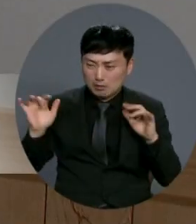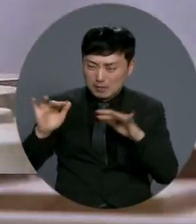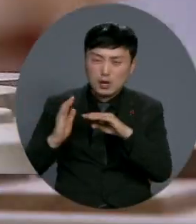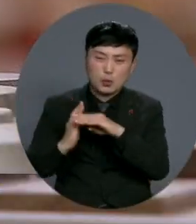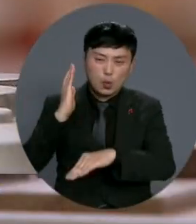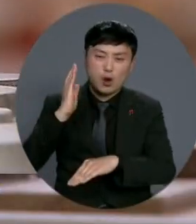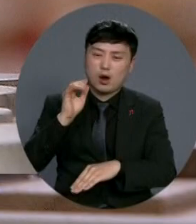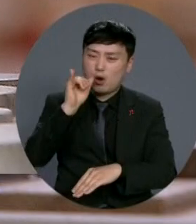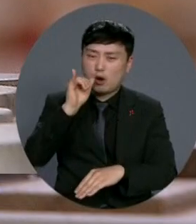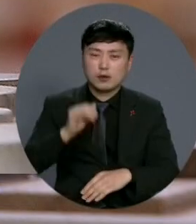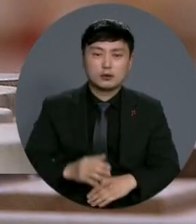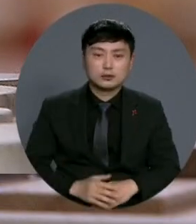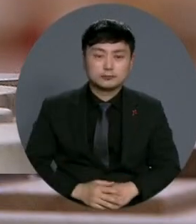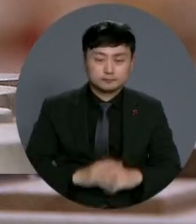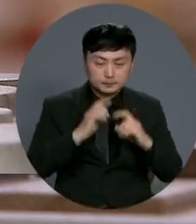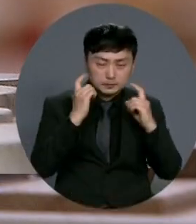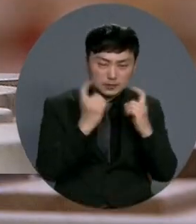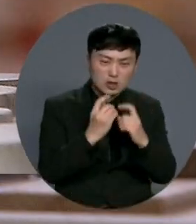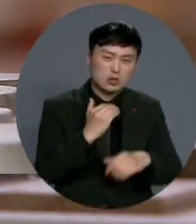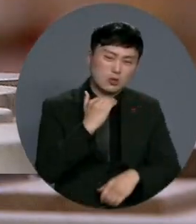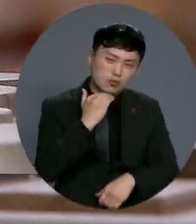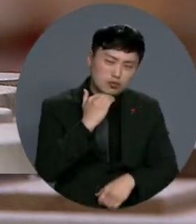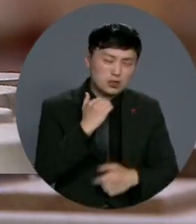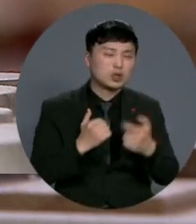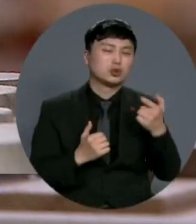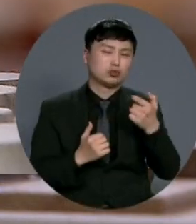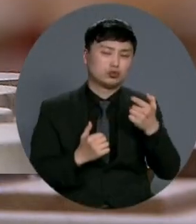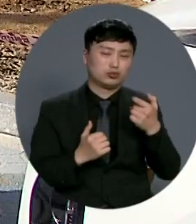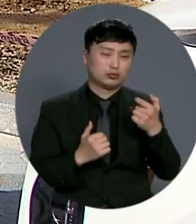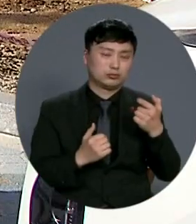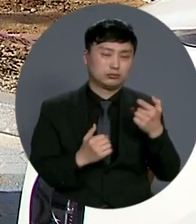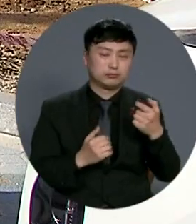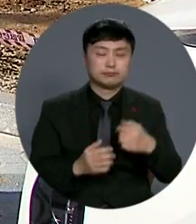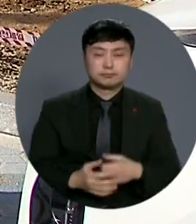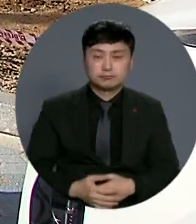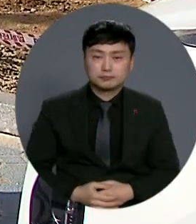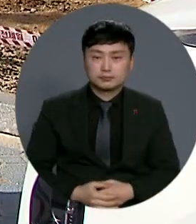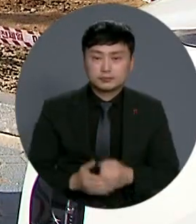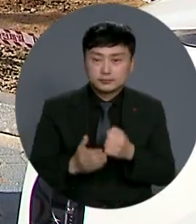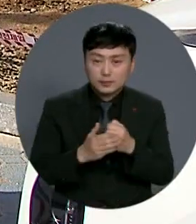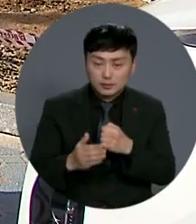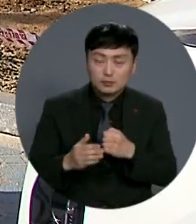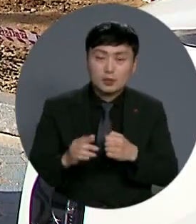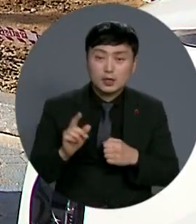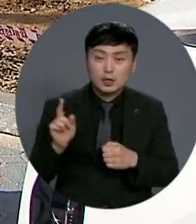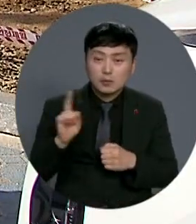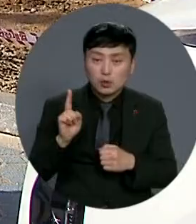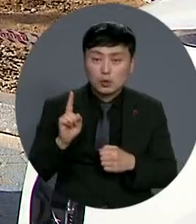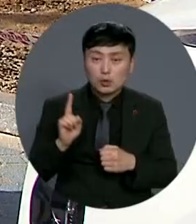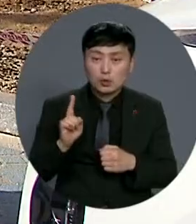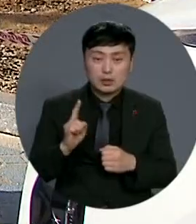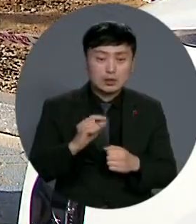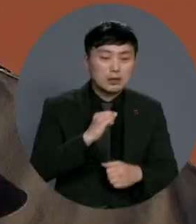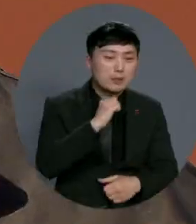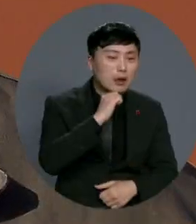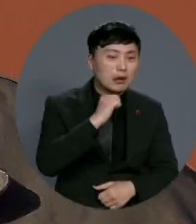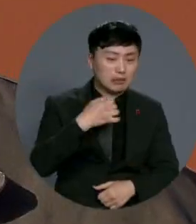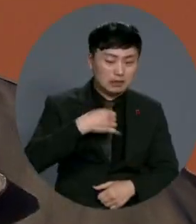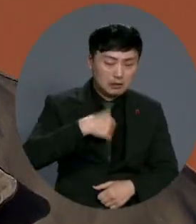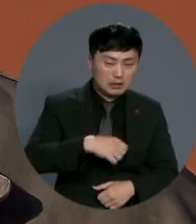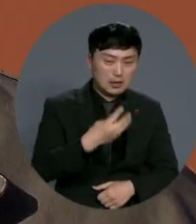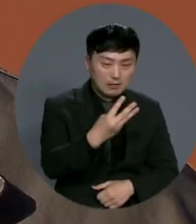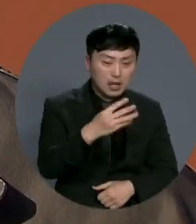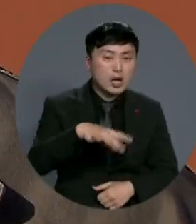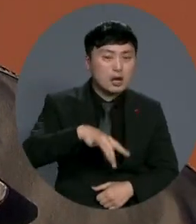넘쳤습니다 단선은 대기가 평균 예수 명이 넘습니다 이러다 보니 일각에선 저소득층과 다 자녀들을 먼저